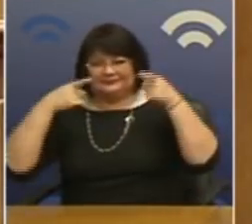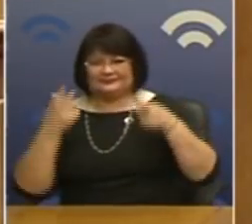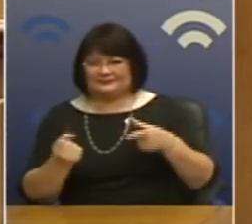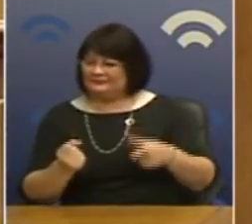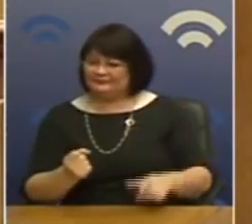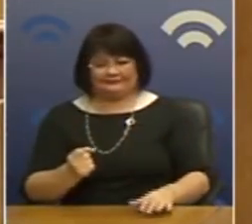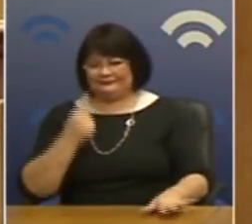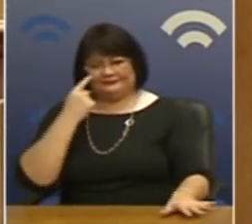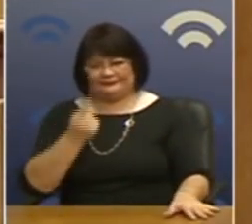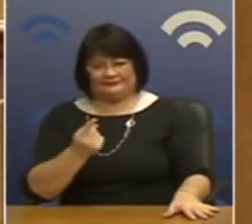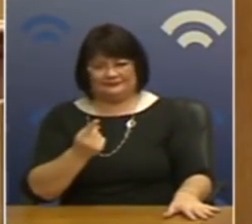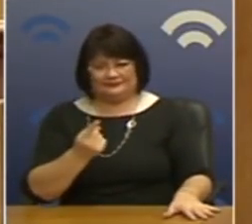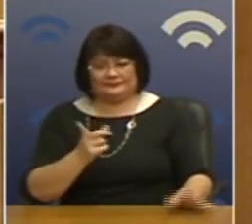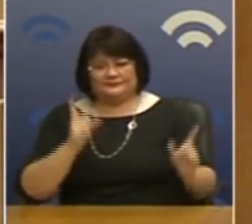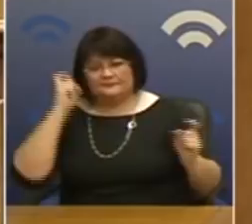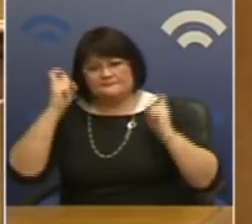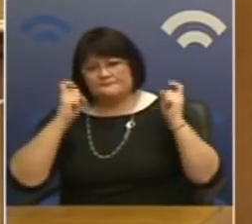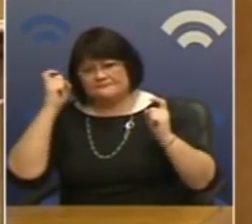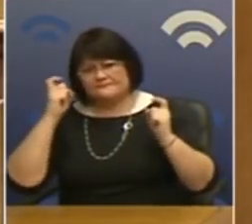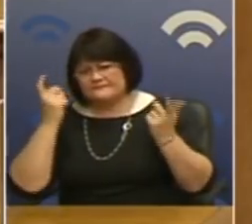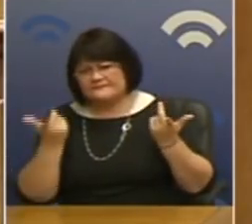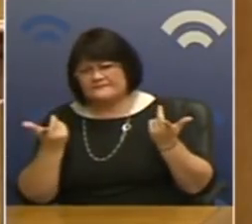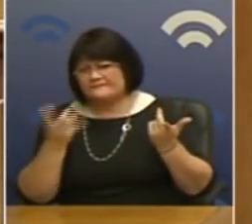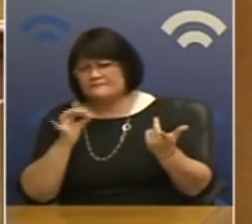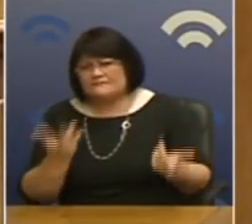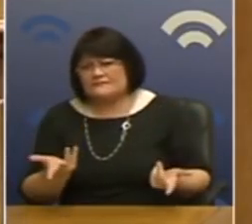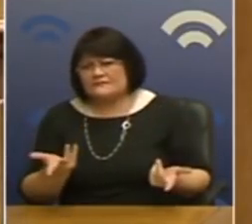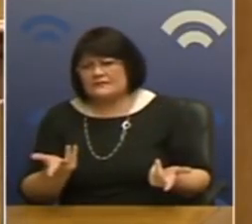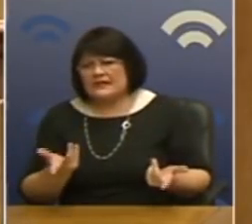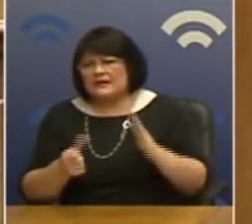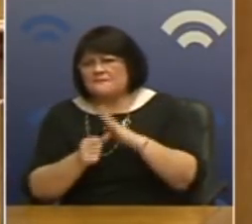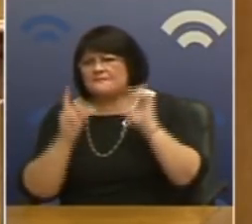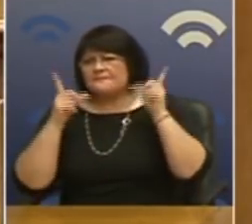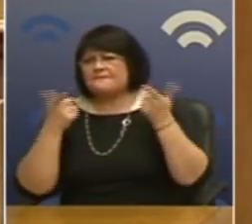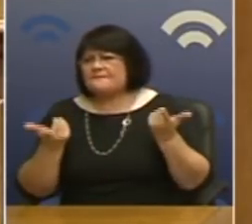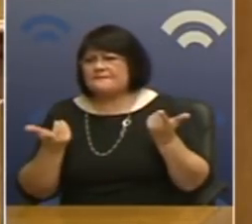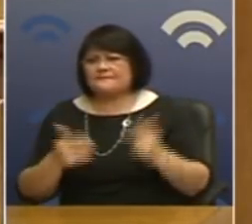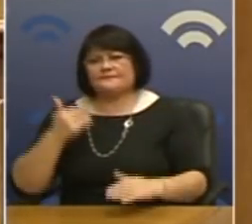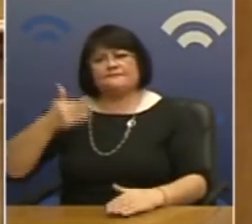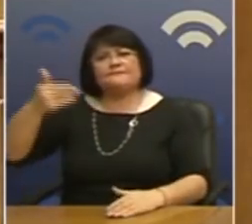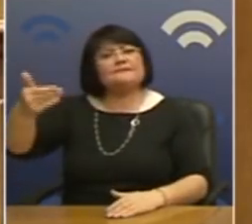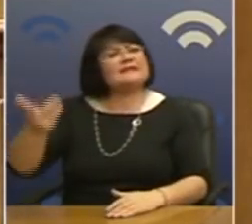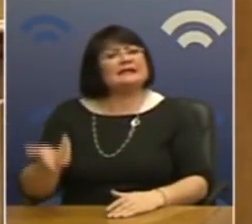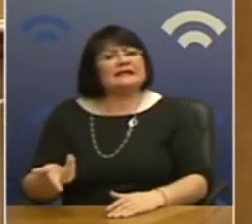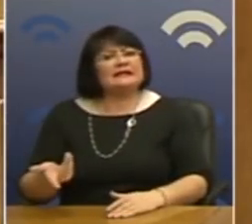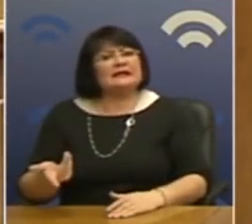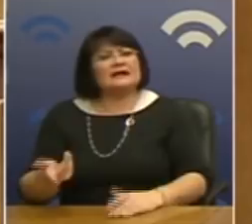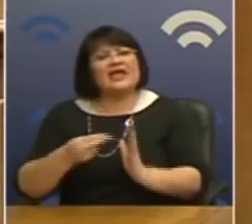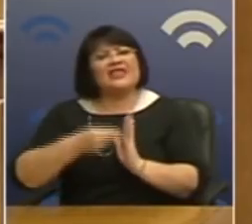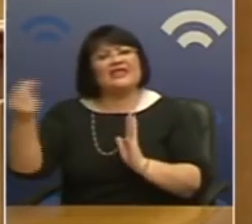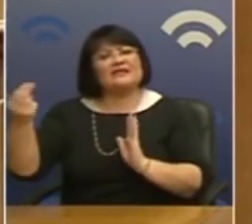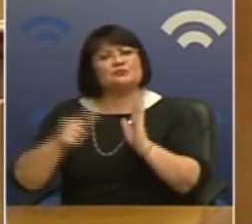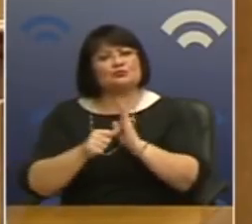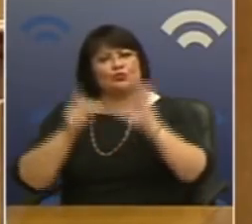και γενικότερους προβληματισμούς που υπάρχουν. Προβληματισμοί που αφορούν στην μετεξέλιξη του θεσμού του Προέδρου